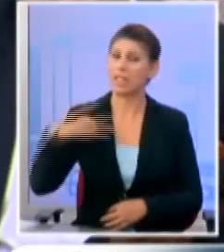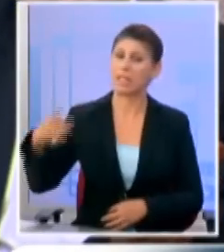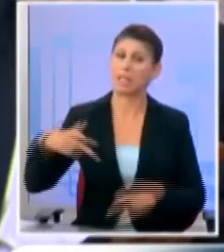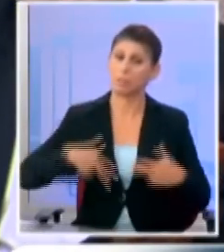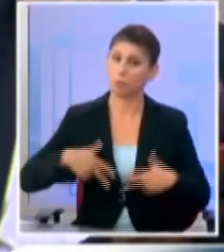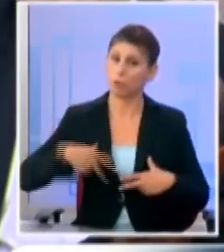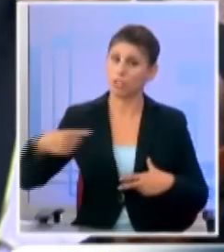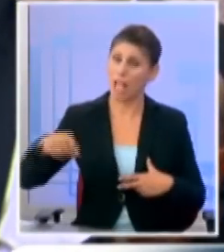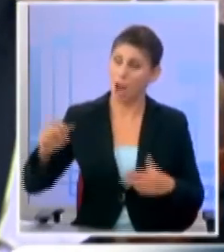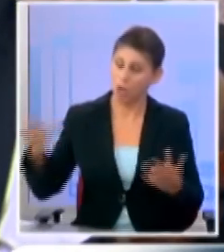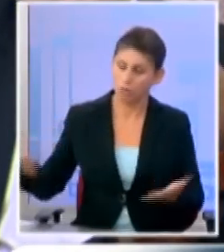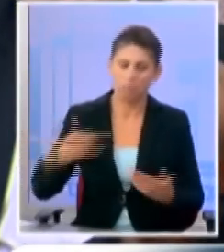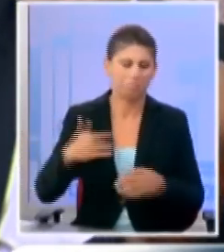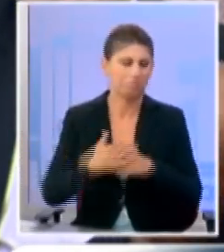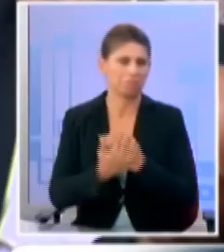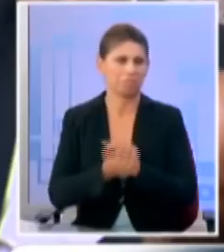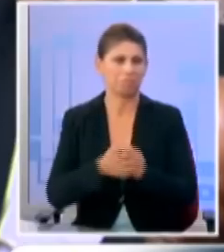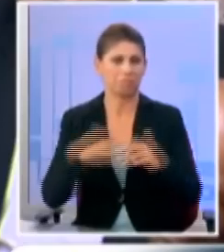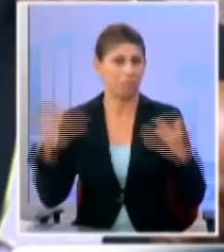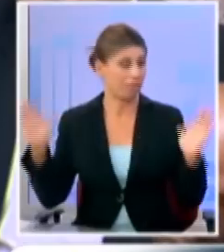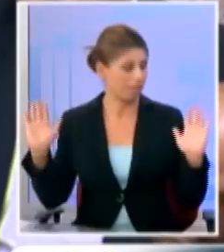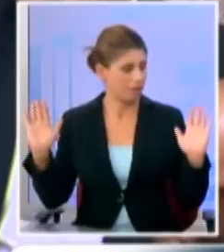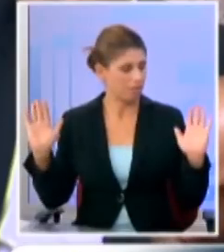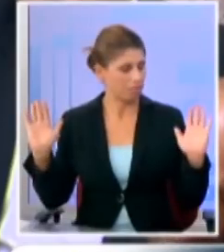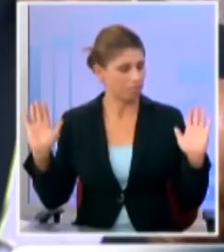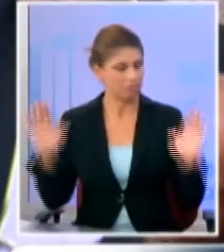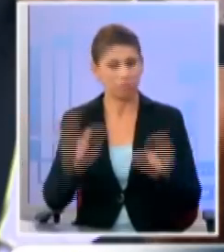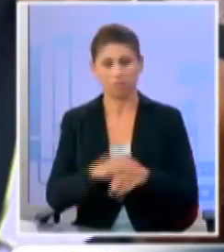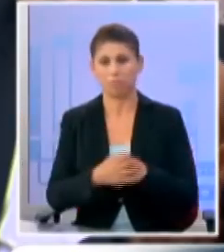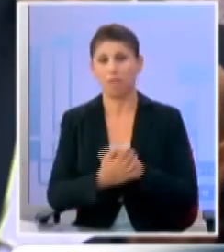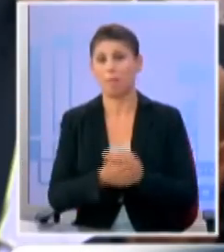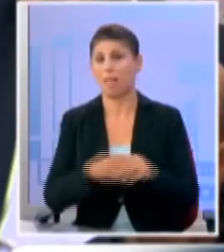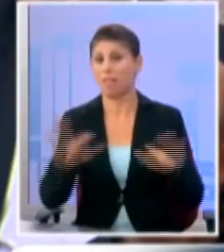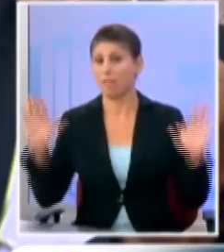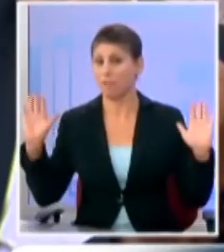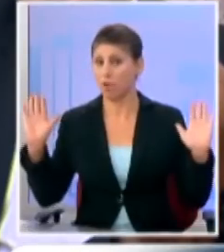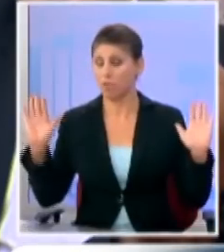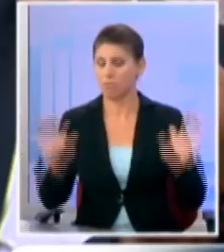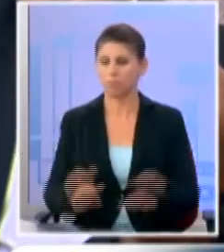Τσακαλώτος, λοιπόν, στα λατινικά. Δεν μας ενδιαφέρει λοιπόν, κύριε